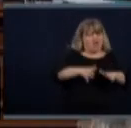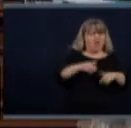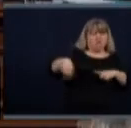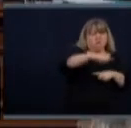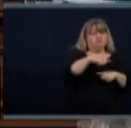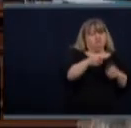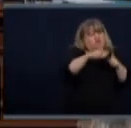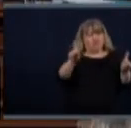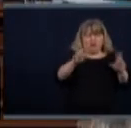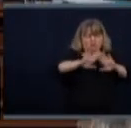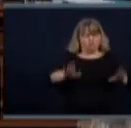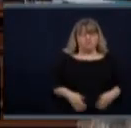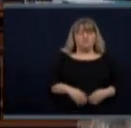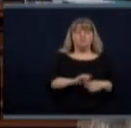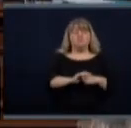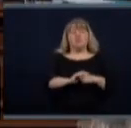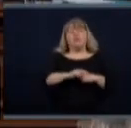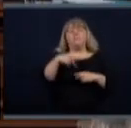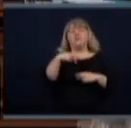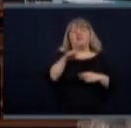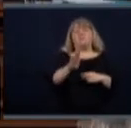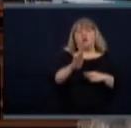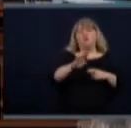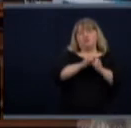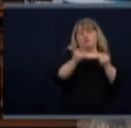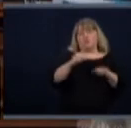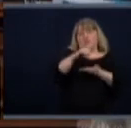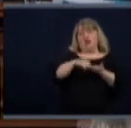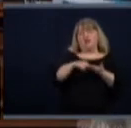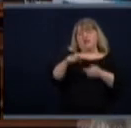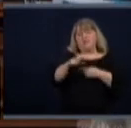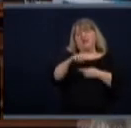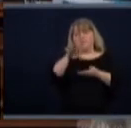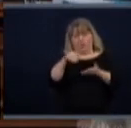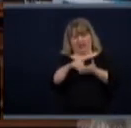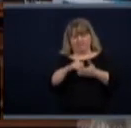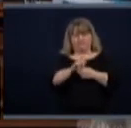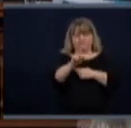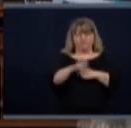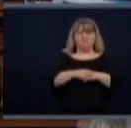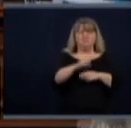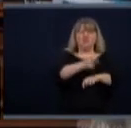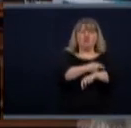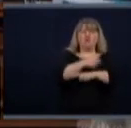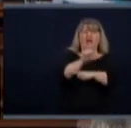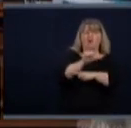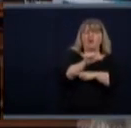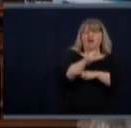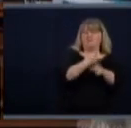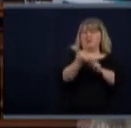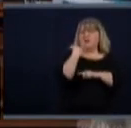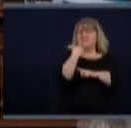Montréal. Bonjour à tous. Première question pour le Dr Arruda. La semaine dernière, vous avez mentionné que plutôt qu'une centaine de personnes